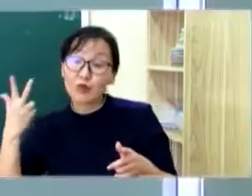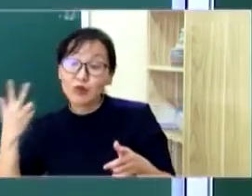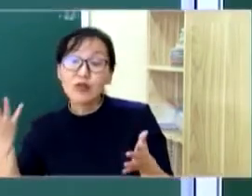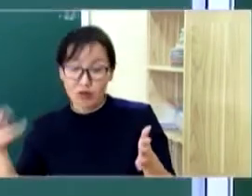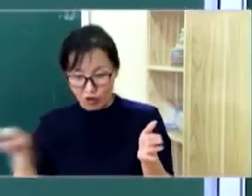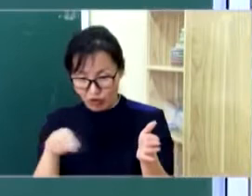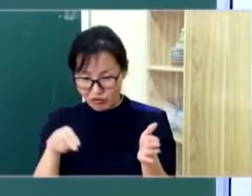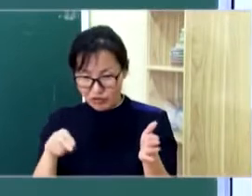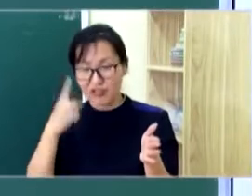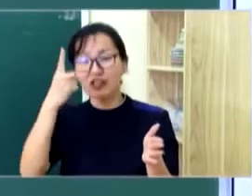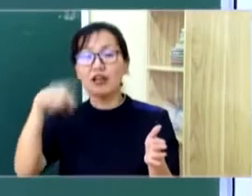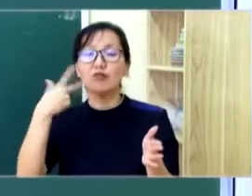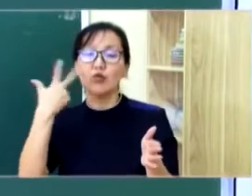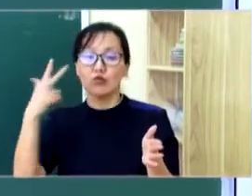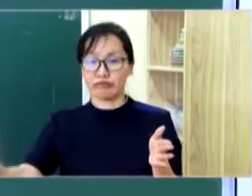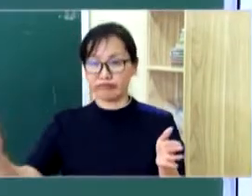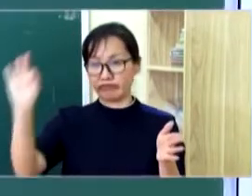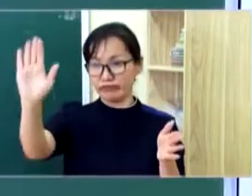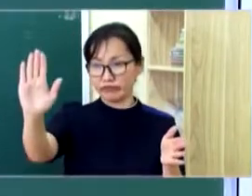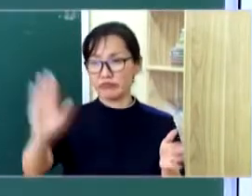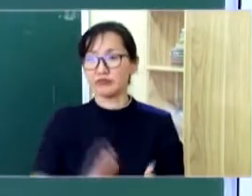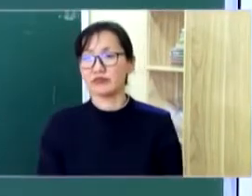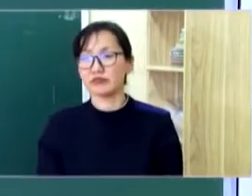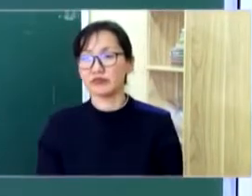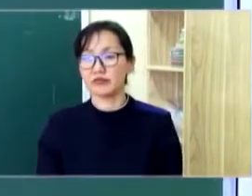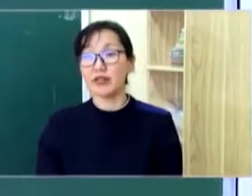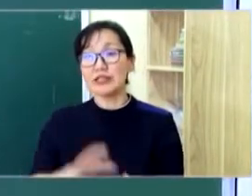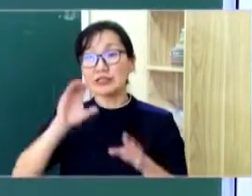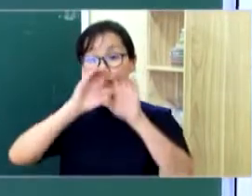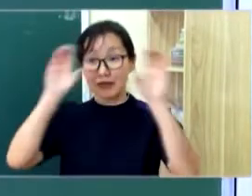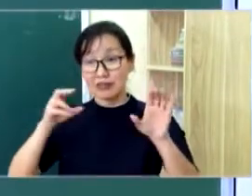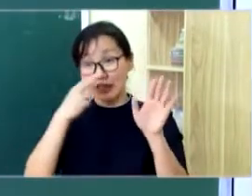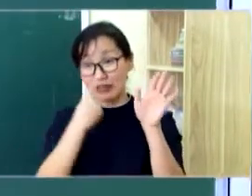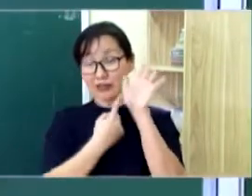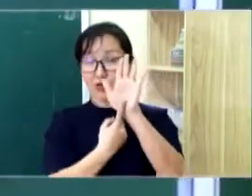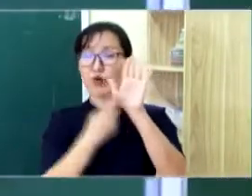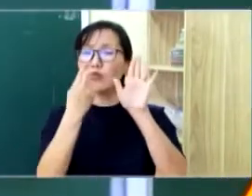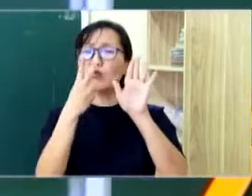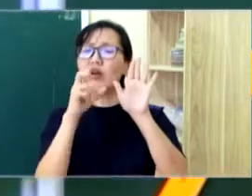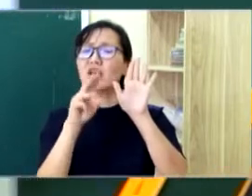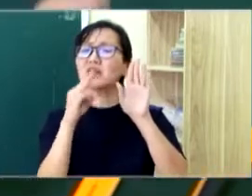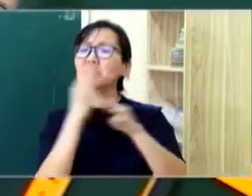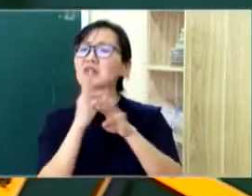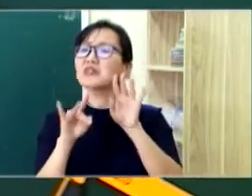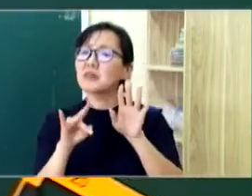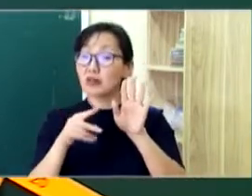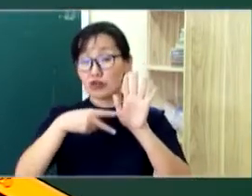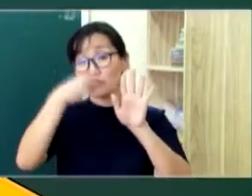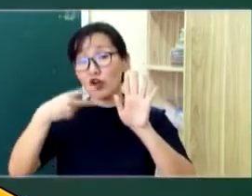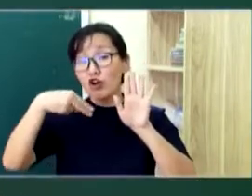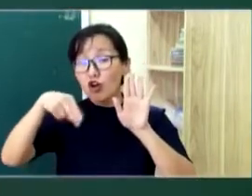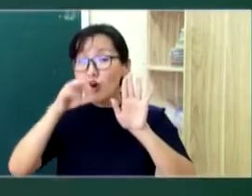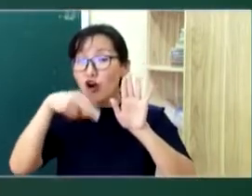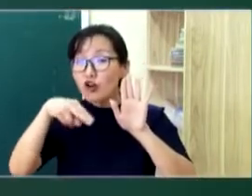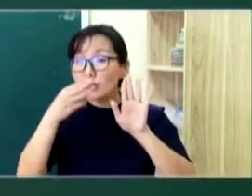томилох 10-ийн бутархайг томилох 2 маань адил юм шиг харагдаж байна. За бас нэг жишээн дээр авч үзье.